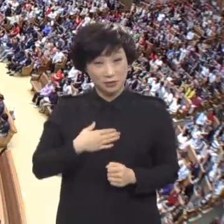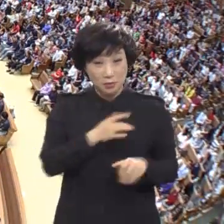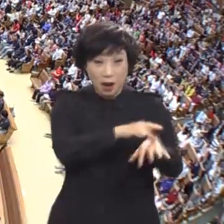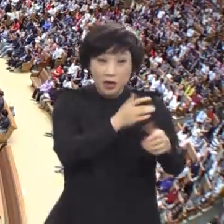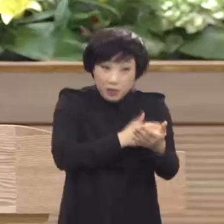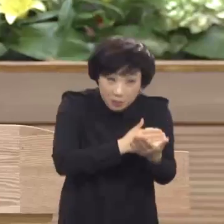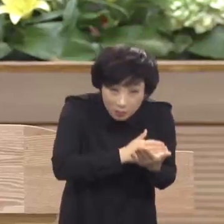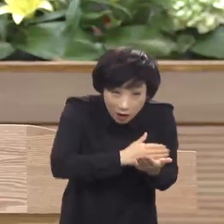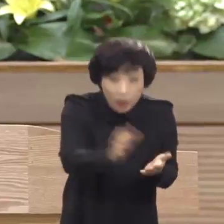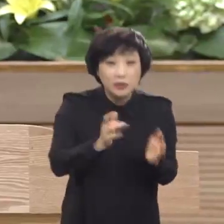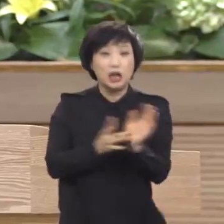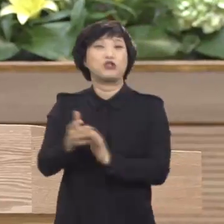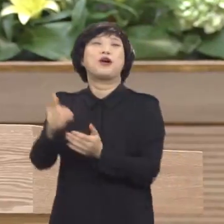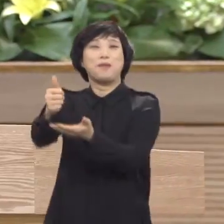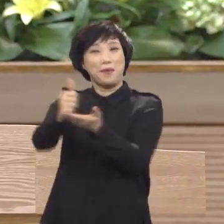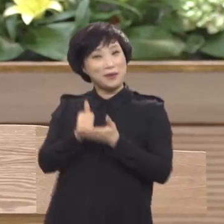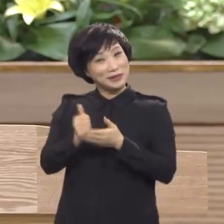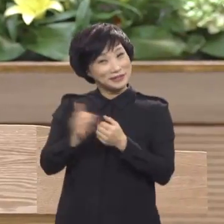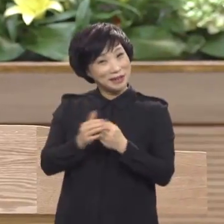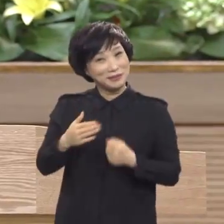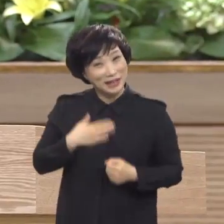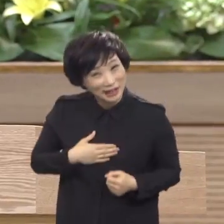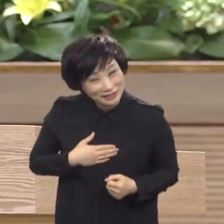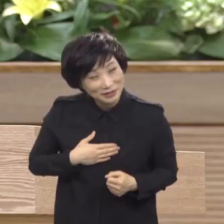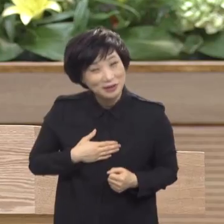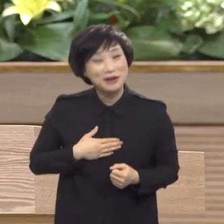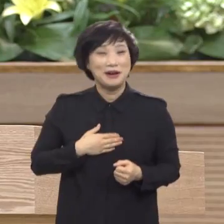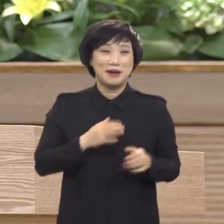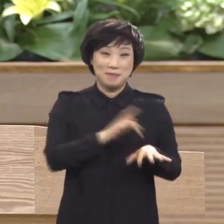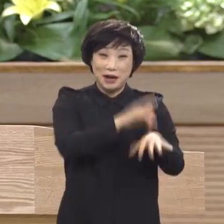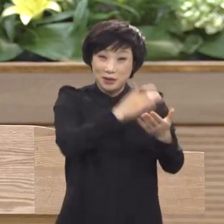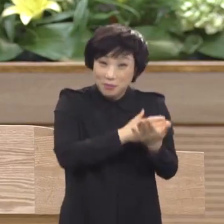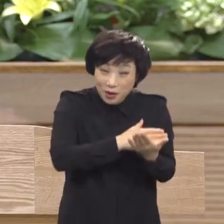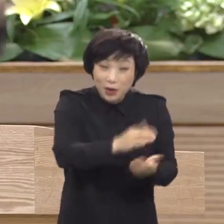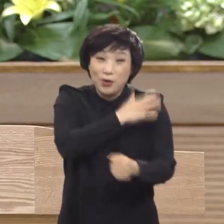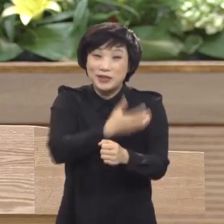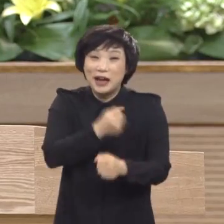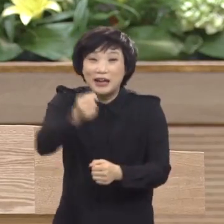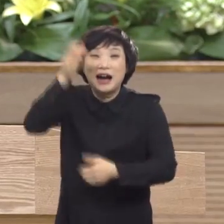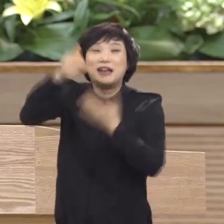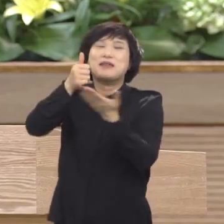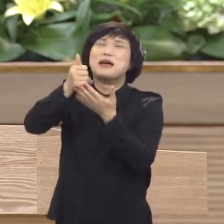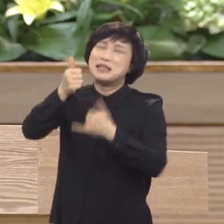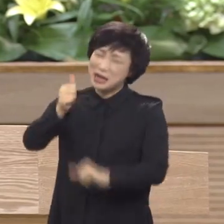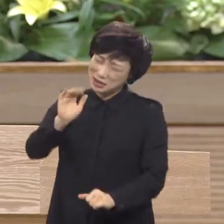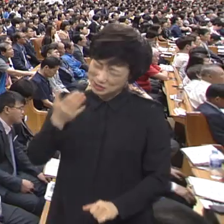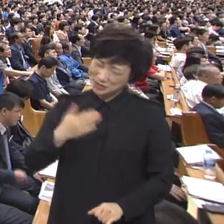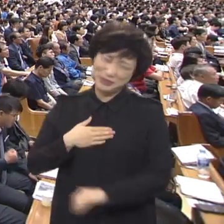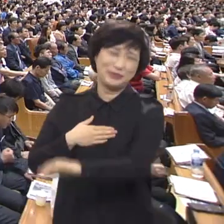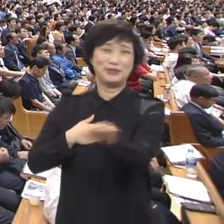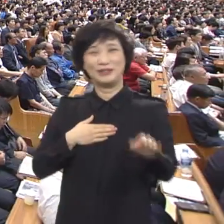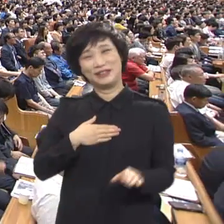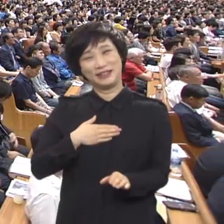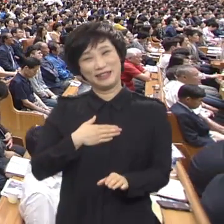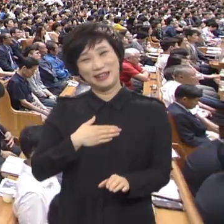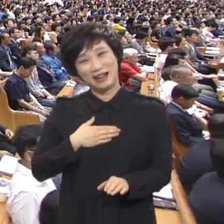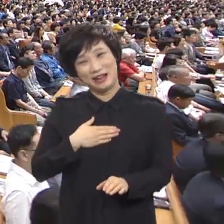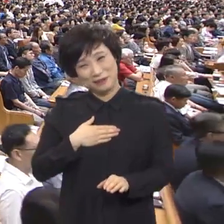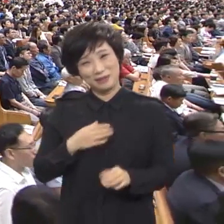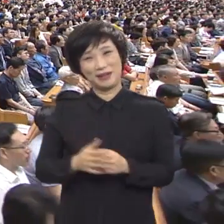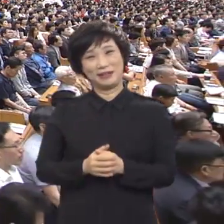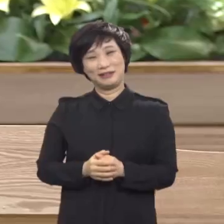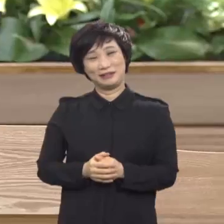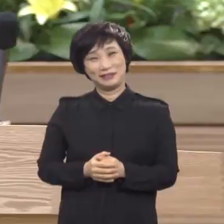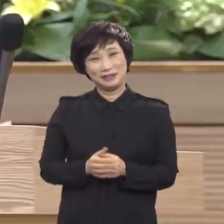마귀를 멸하신 예수가 있기 때문에, 마귀를 멸할 권세를 가진 하나님의 자녀들이 있기 때문에,